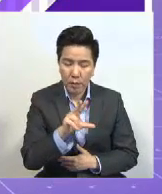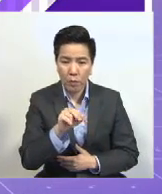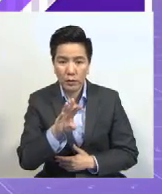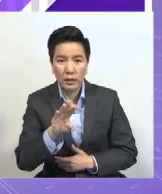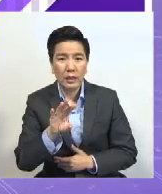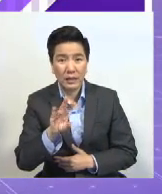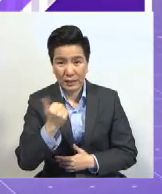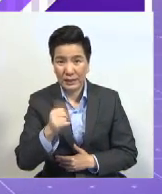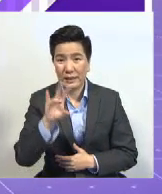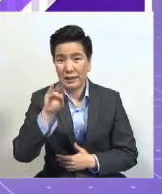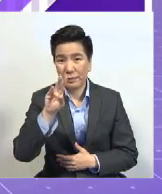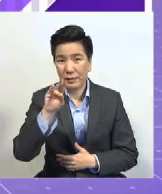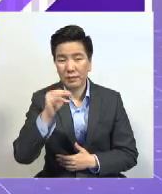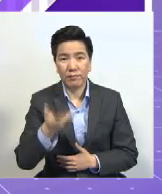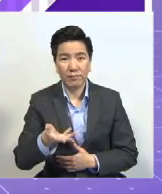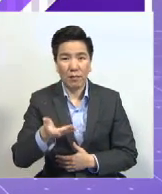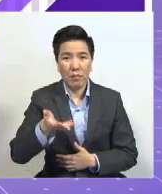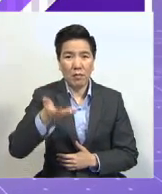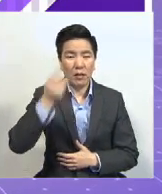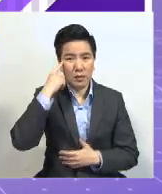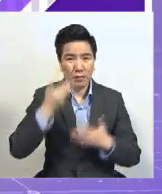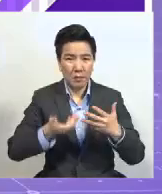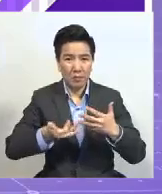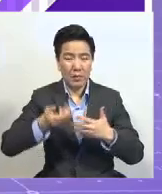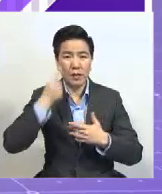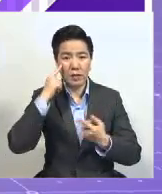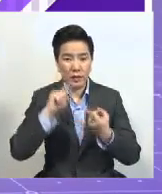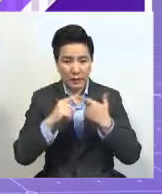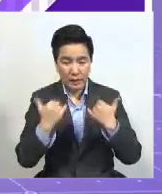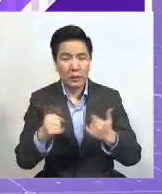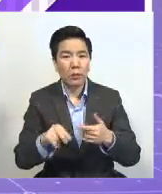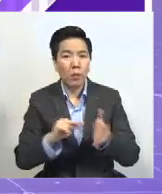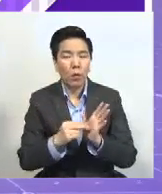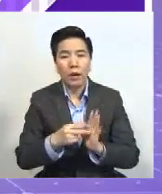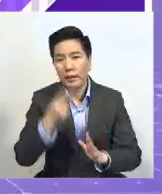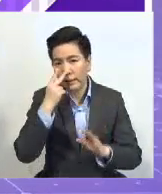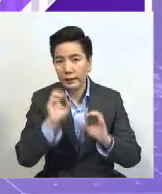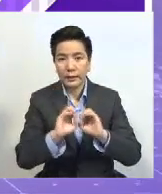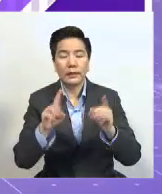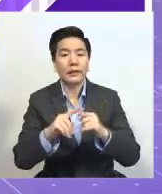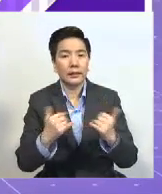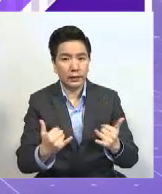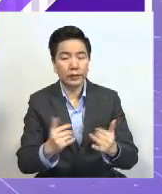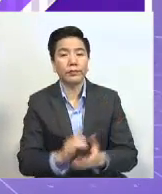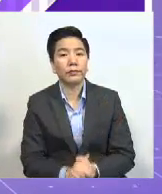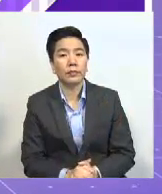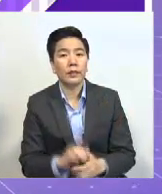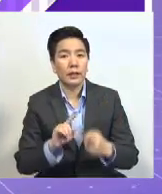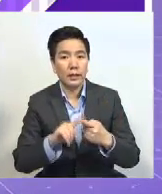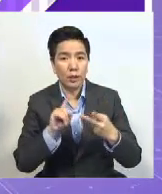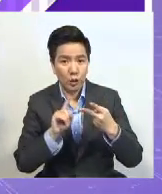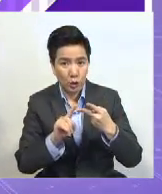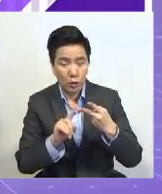อนนี้ไป70แล้วนะค่อยๆไต่ระดับขึ้นไปนะ ครับ ใช่ๆๆมันเห็นมั้ยมันก็เป็นไปตามนั้นนะฮะ2ก็คือว่